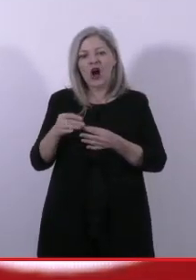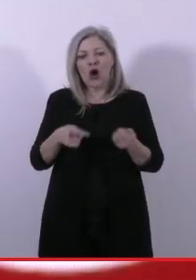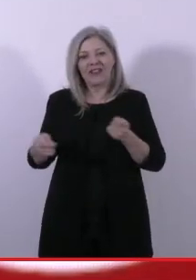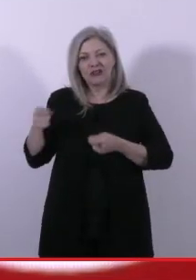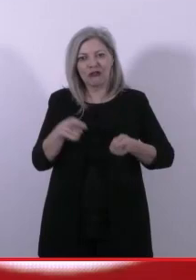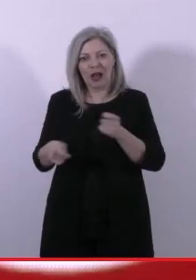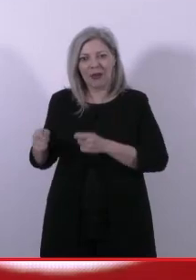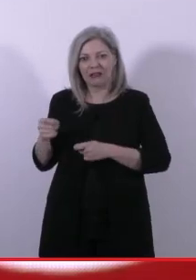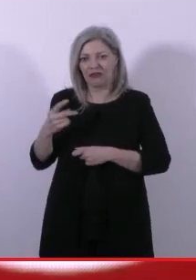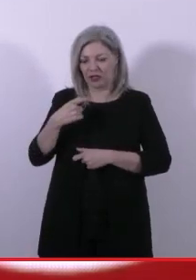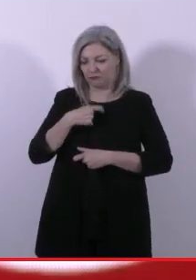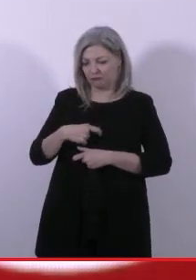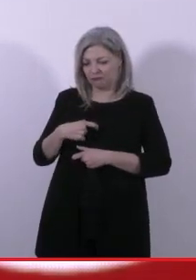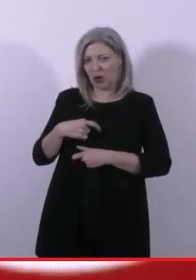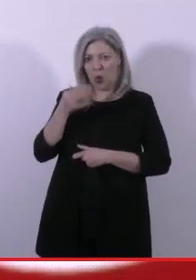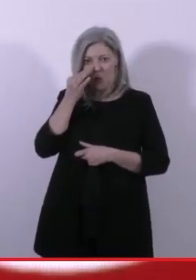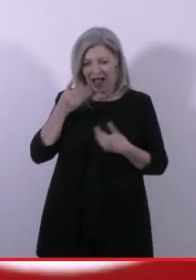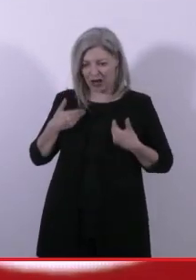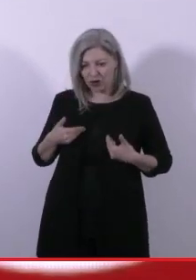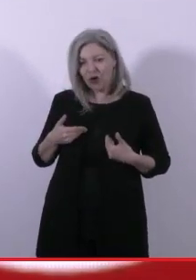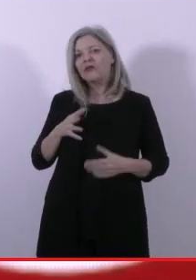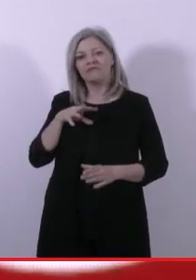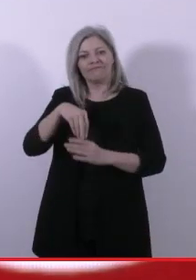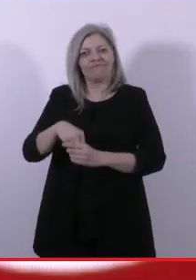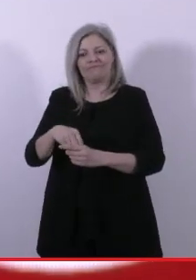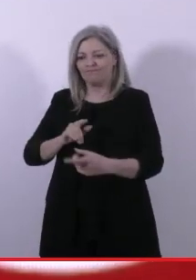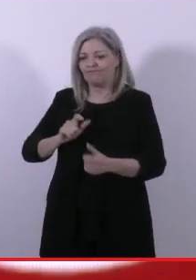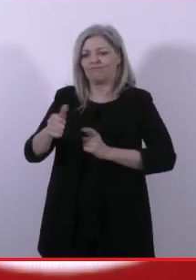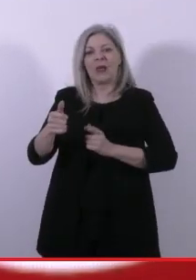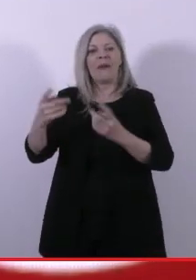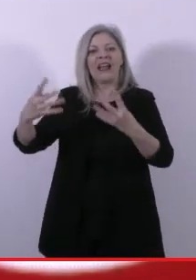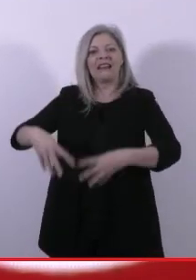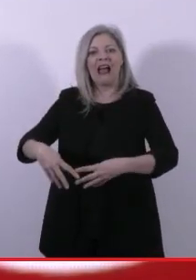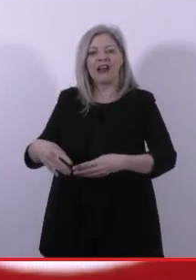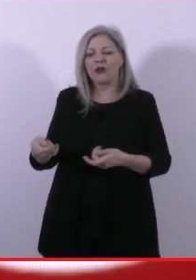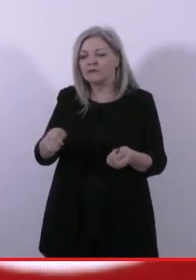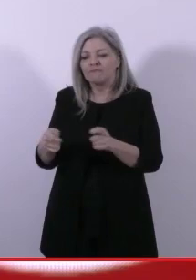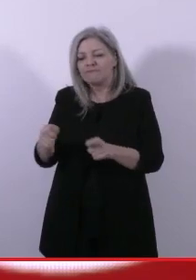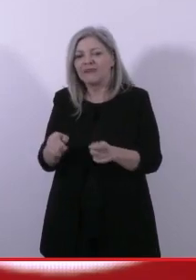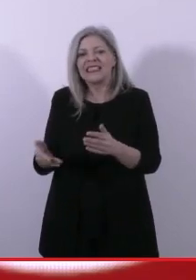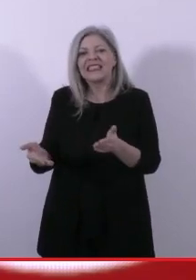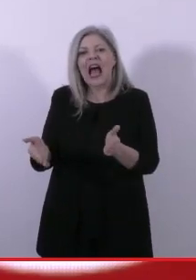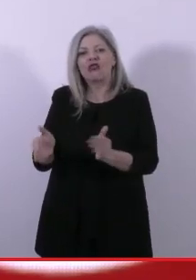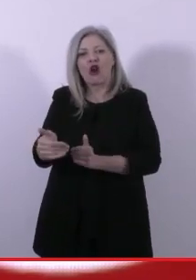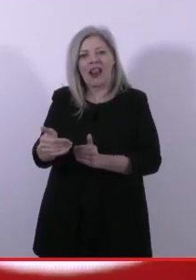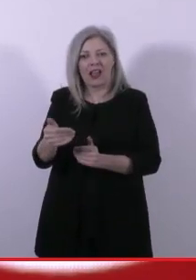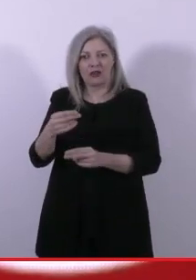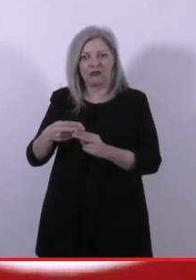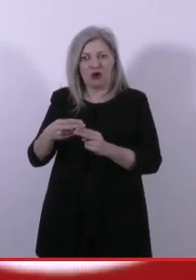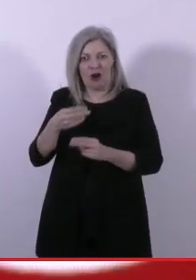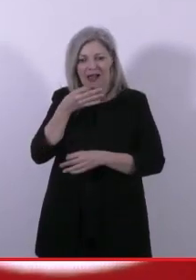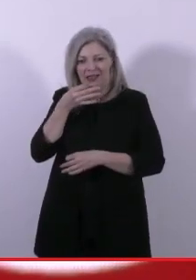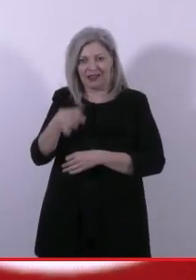integrante umana di un macchinario che faceva scatole di cioccolatini. Era un'azienda che